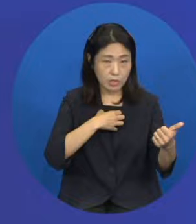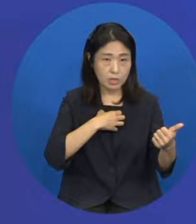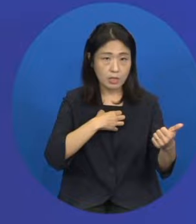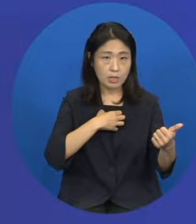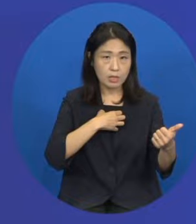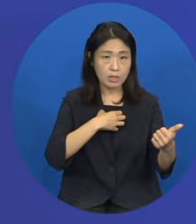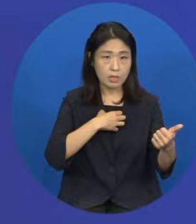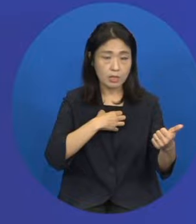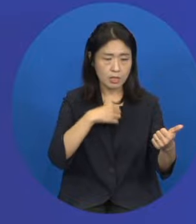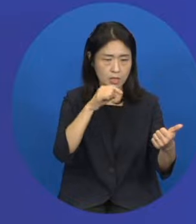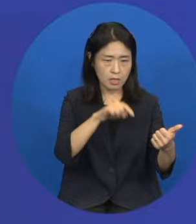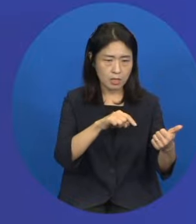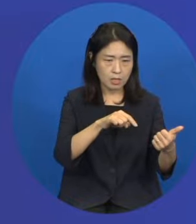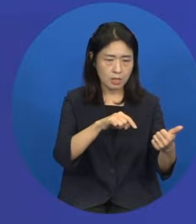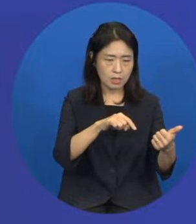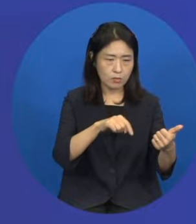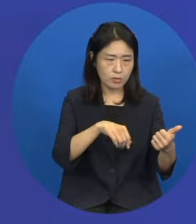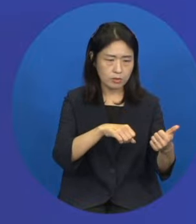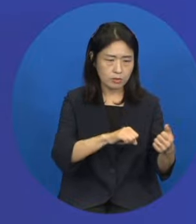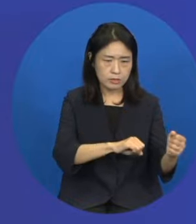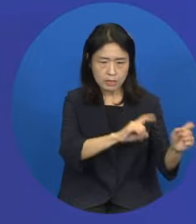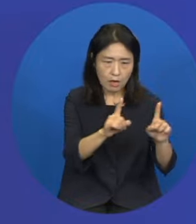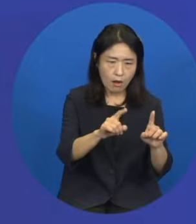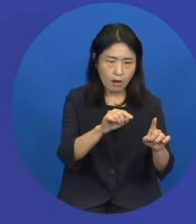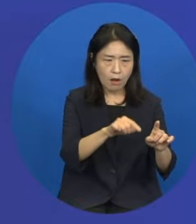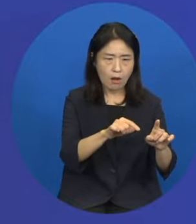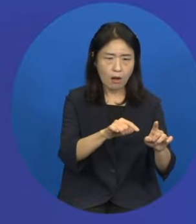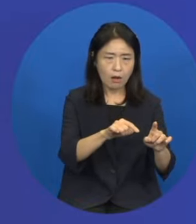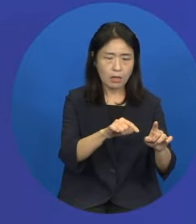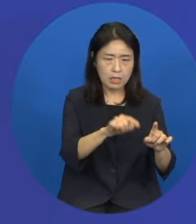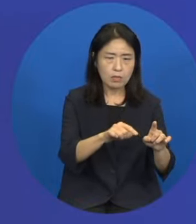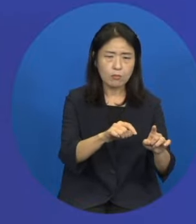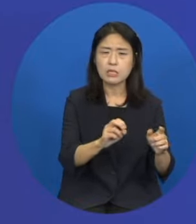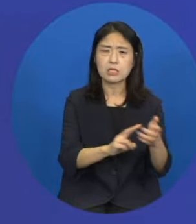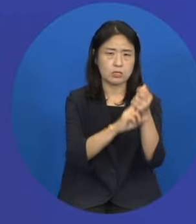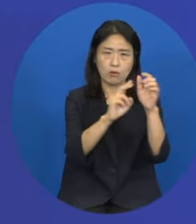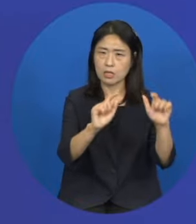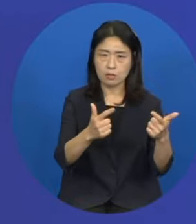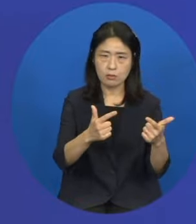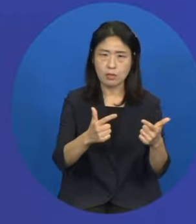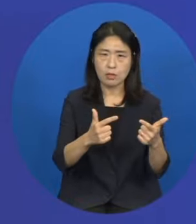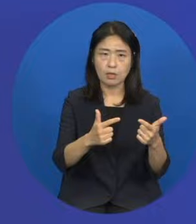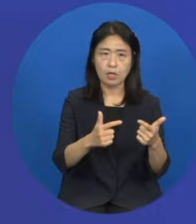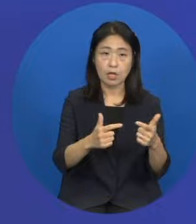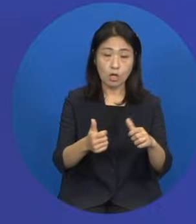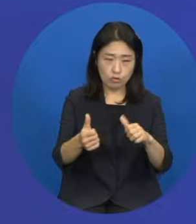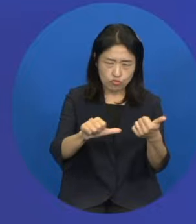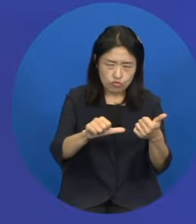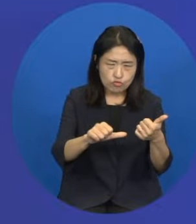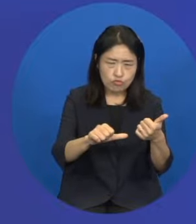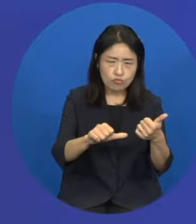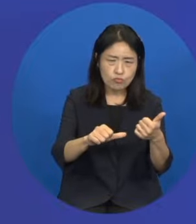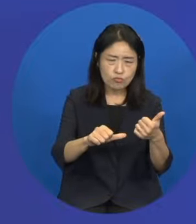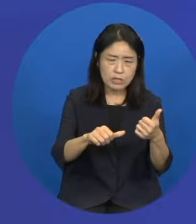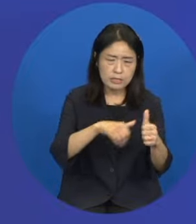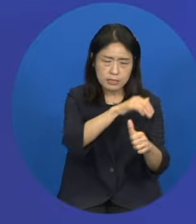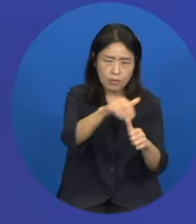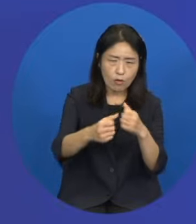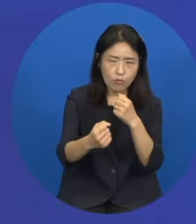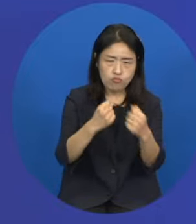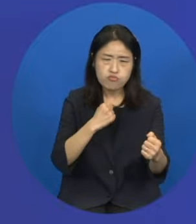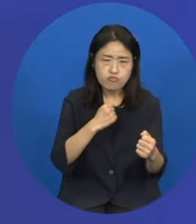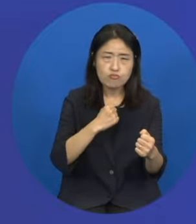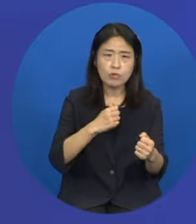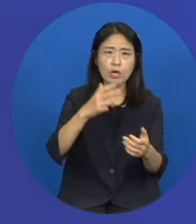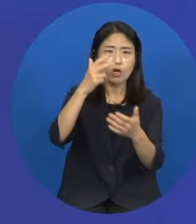살아난 것만 기적이 아니고 죽음의 그 위기 앞에서 그 위협 앞에서 끝까지 주님을 부인하지 않는 것이